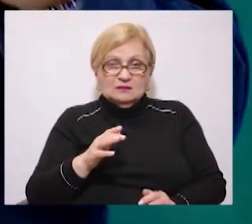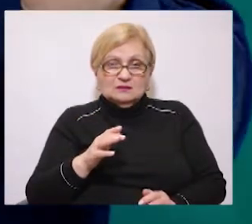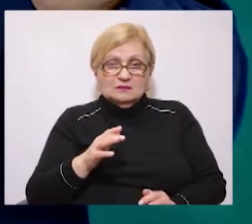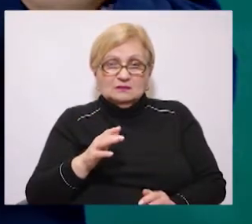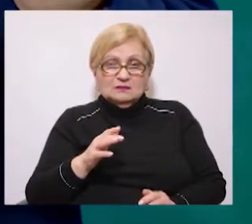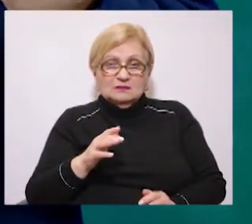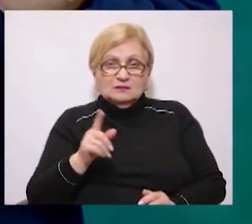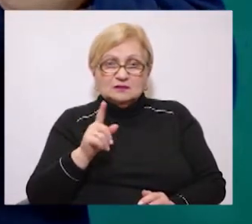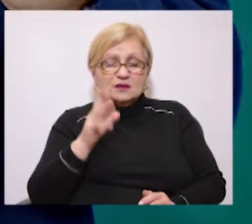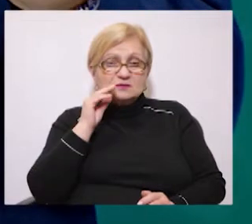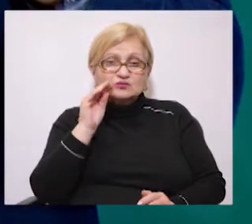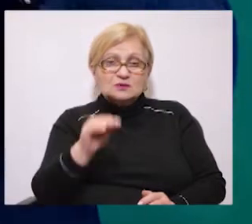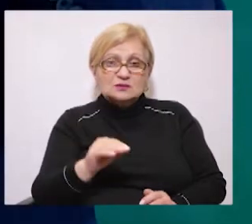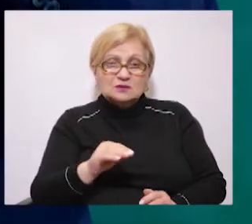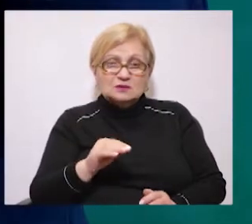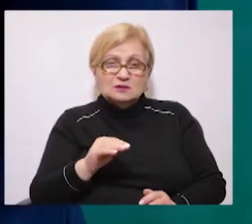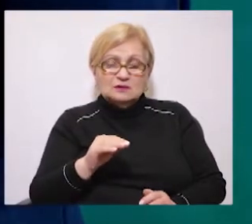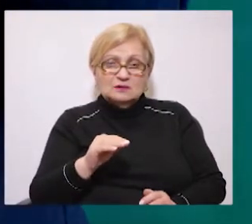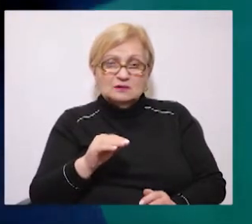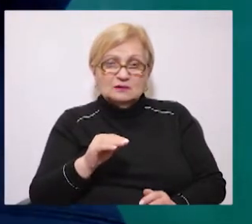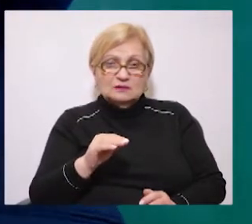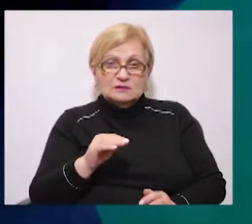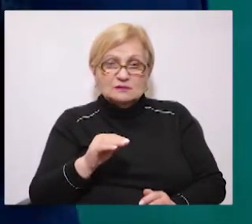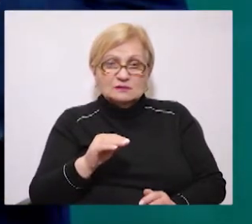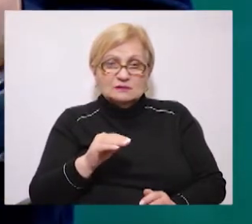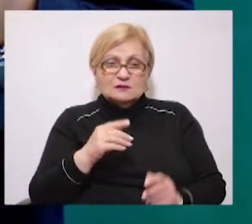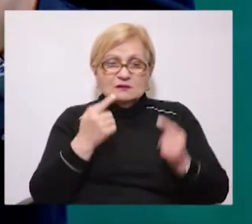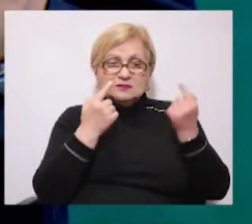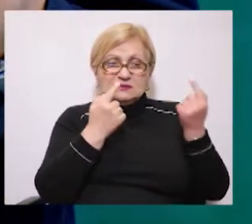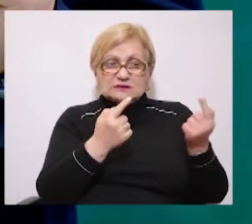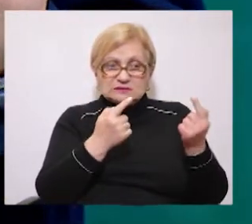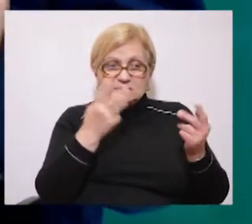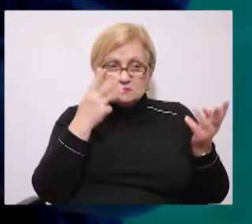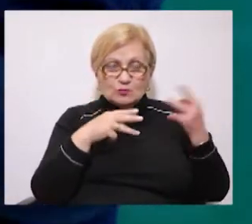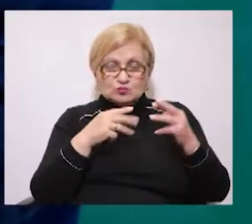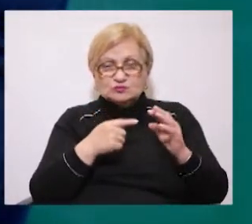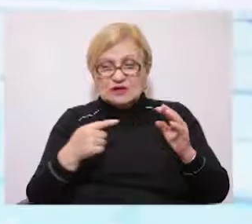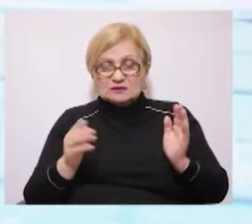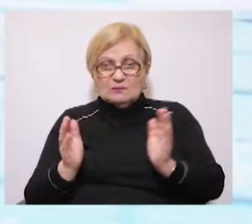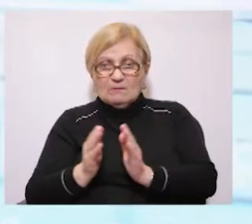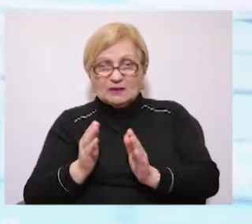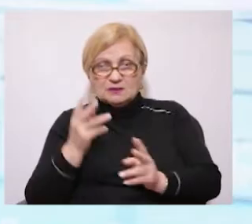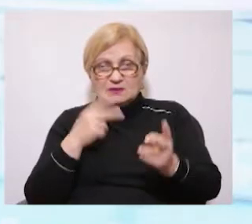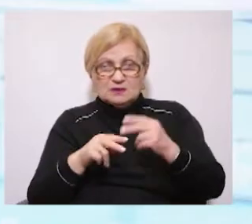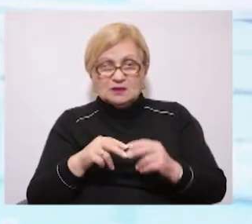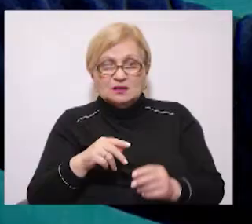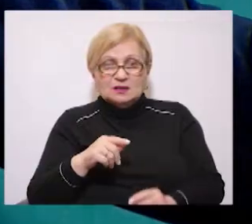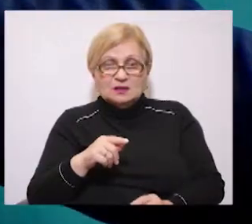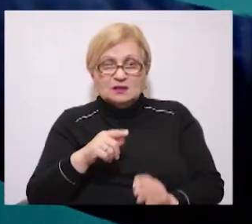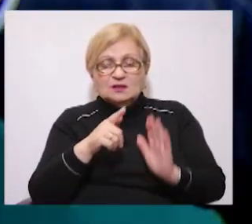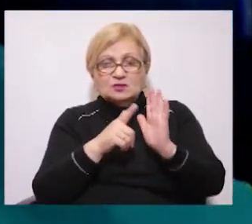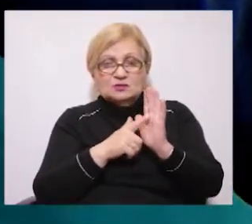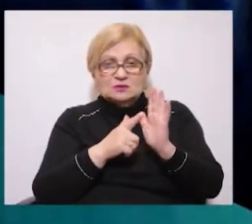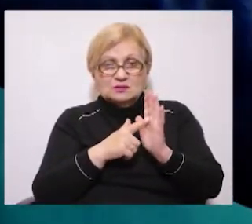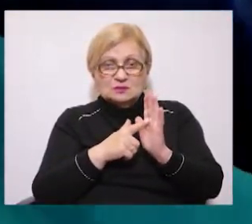რა რიცხვიც უნდა დაიწეროს. ეს რა დიდის მოდულს აკდება პატარას მოდული, ეს ის არის, ხო? ნიშანს განსაზღვრავს